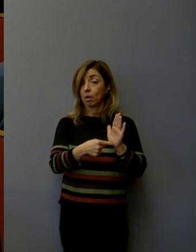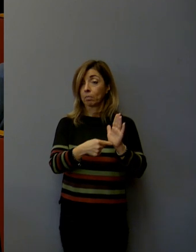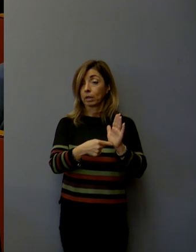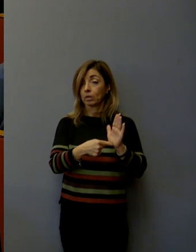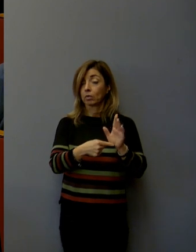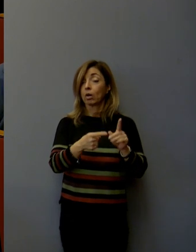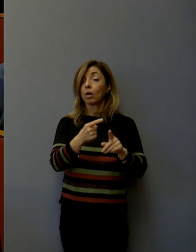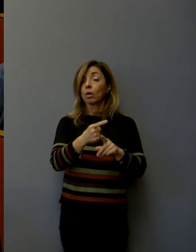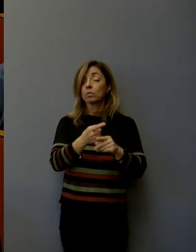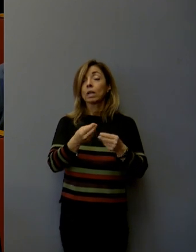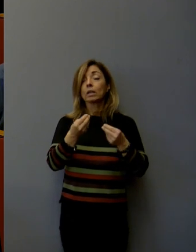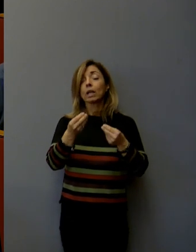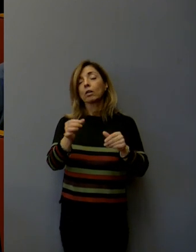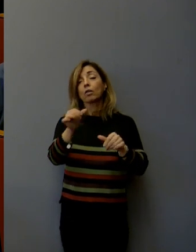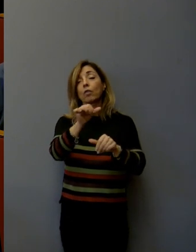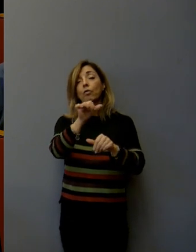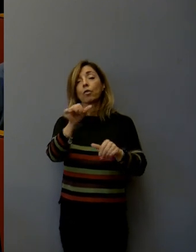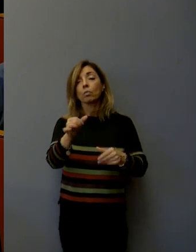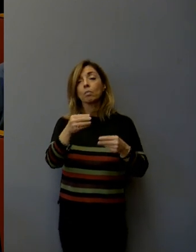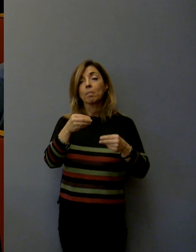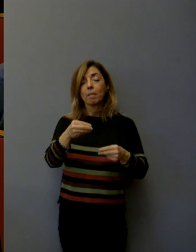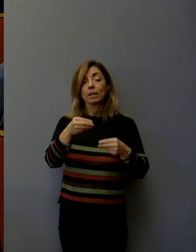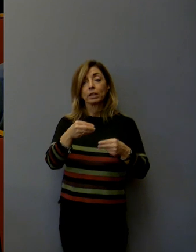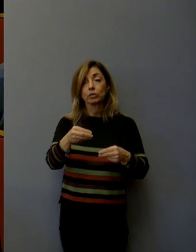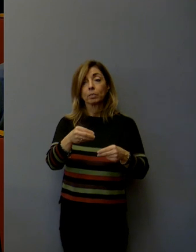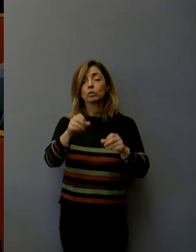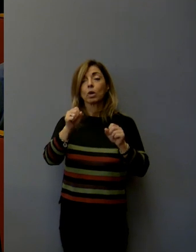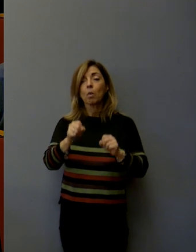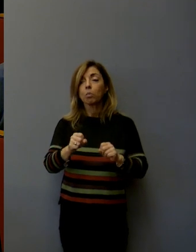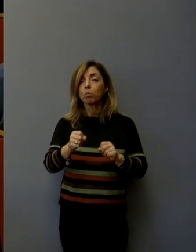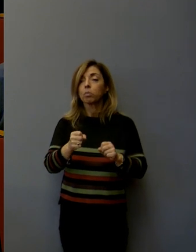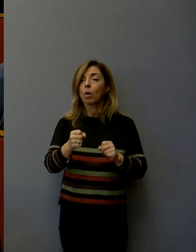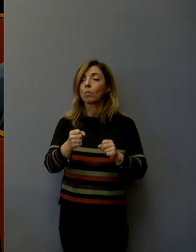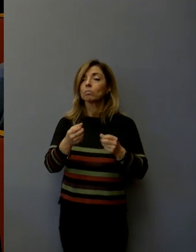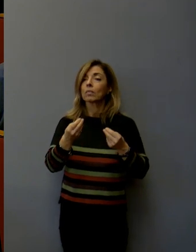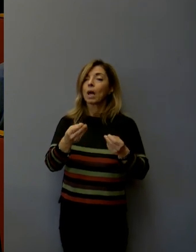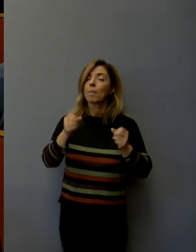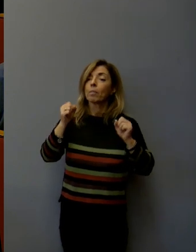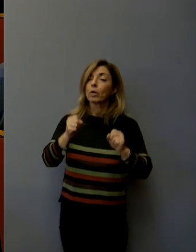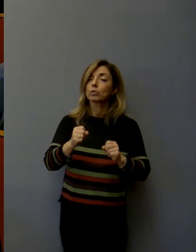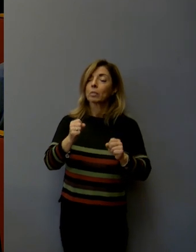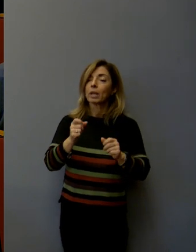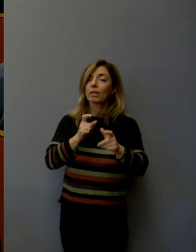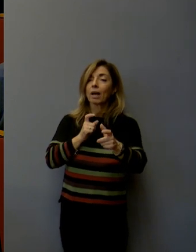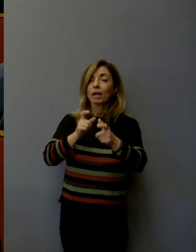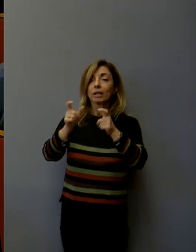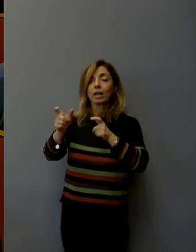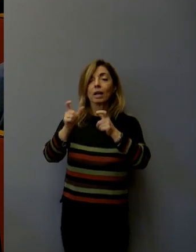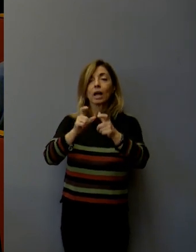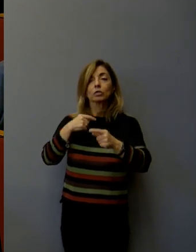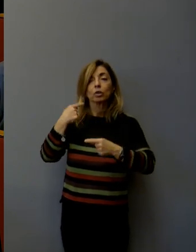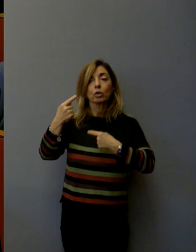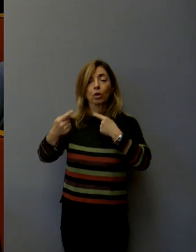di partecipazione che possono in qualche maniera per mettere una relazione costante tra soggetti pubblici e